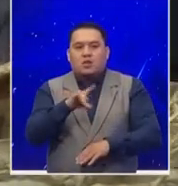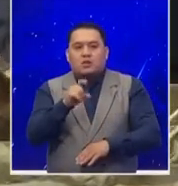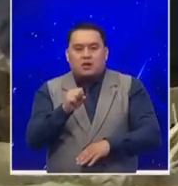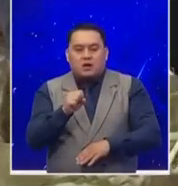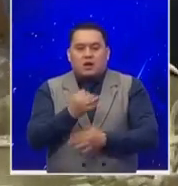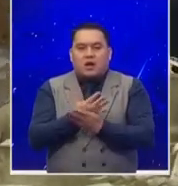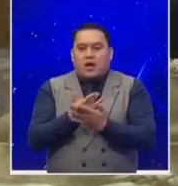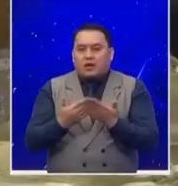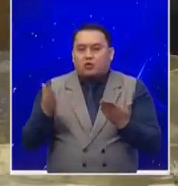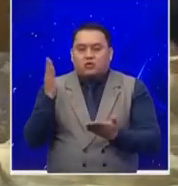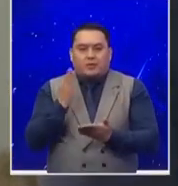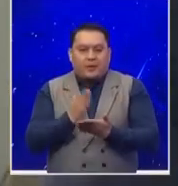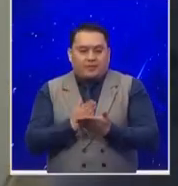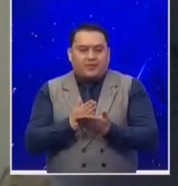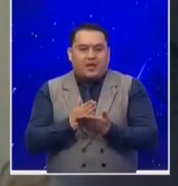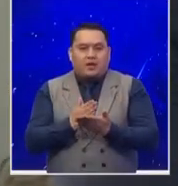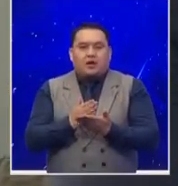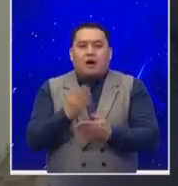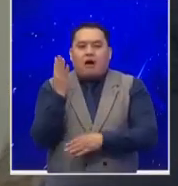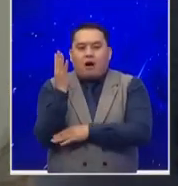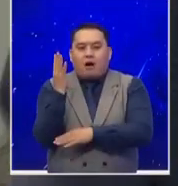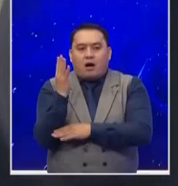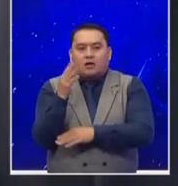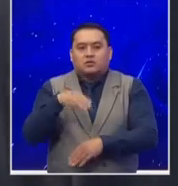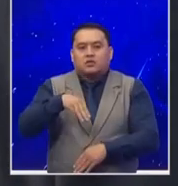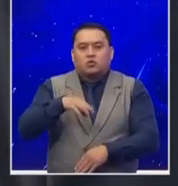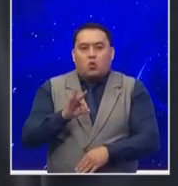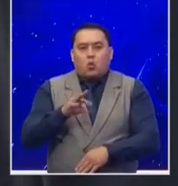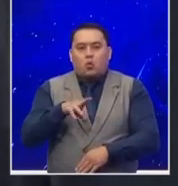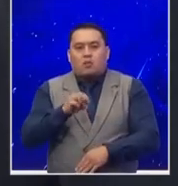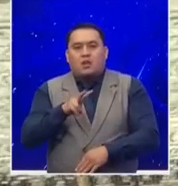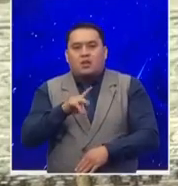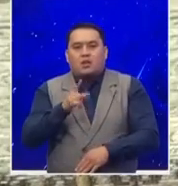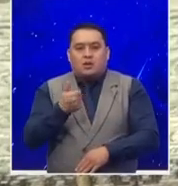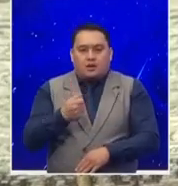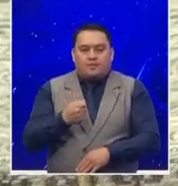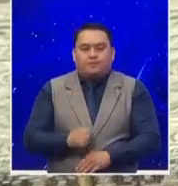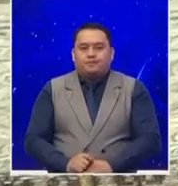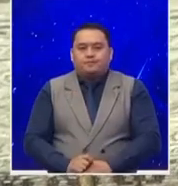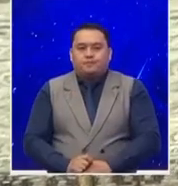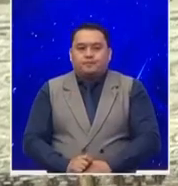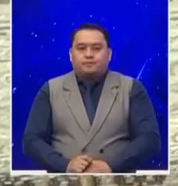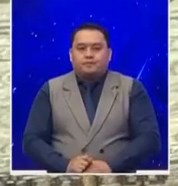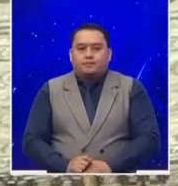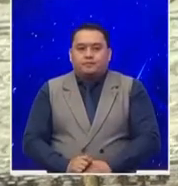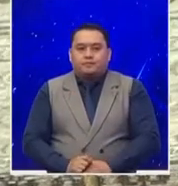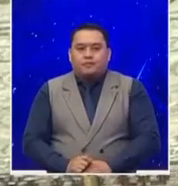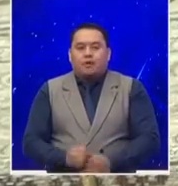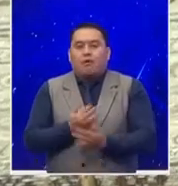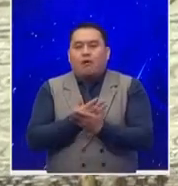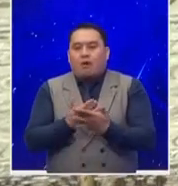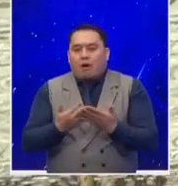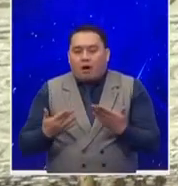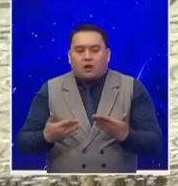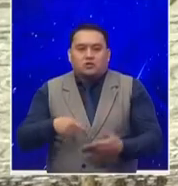20-ға жуық түрі бар екен. Олар дәрежесіне, сипатына қарай бірнеше бөлікке бөлінеді. Ата, енді мұнда қаншама